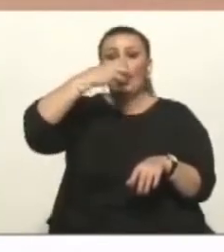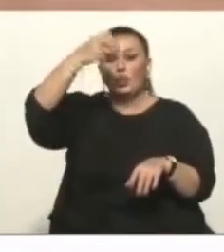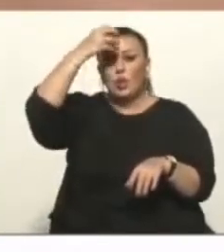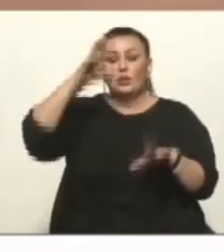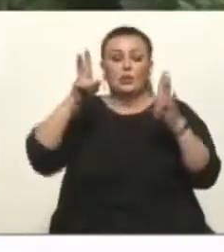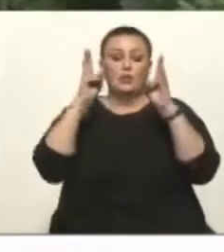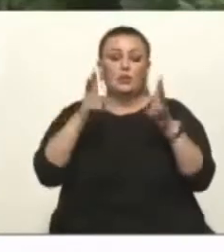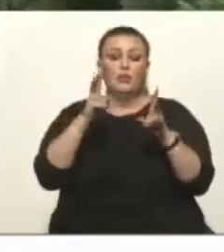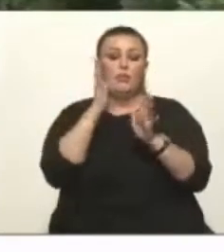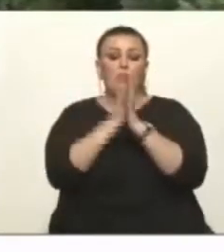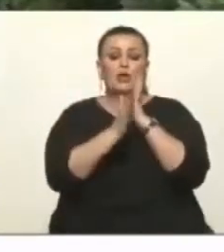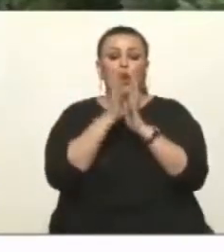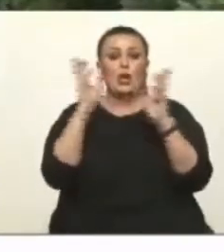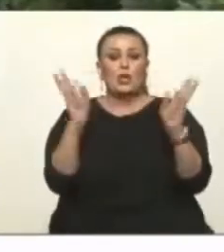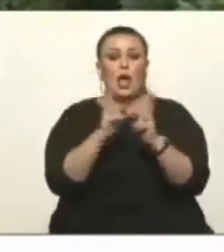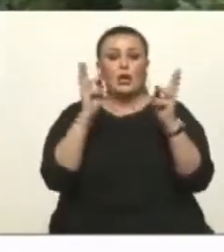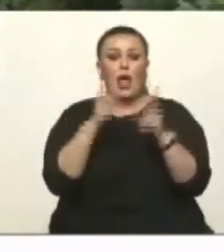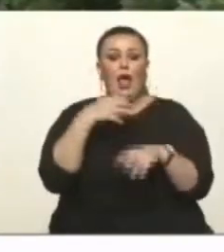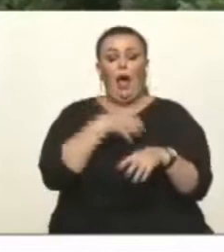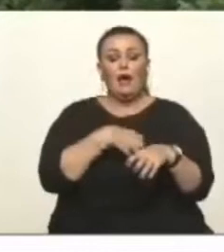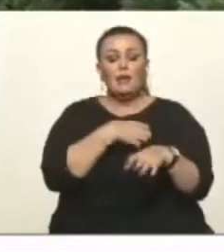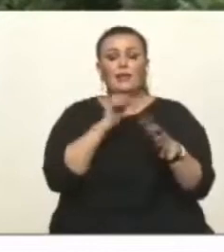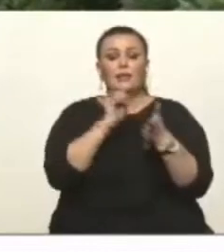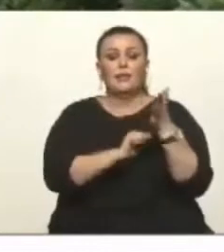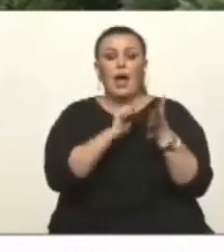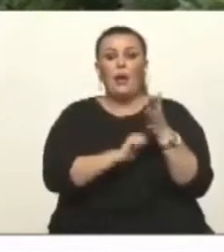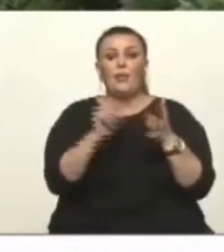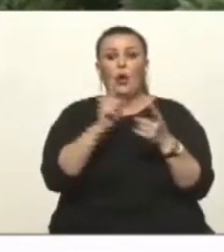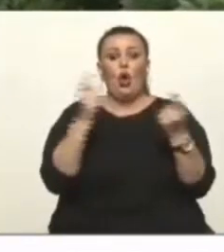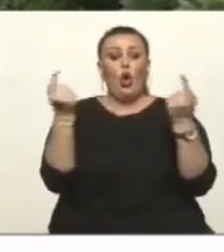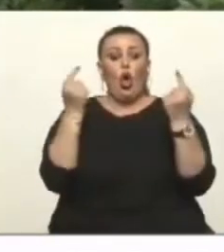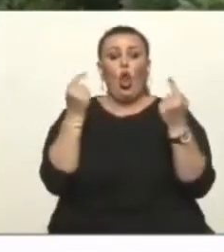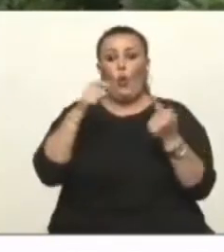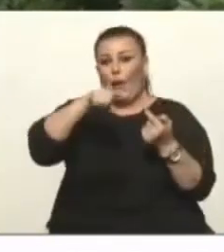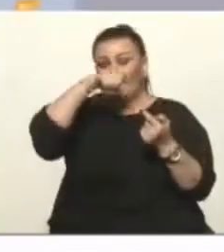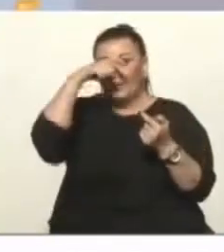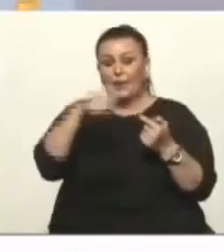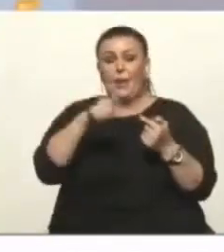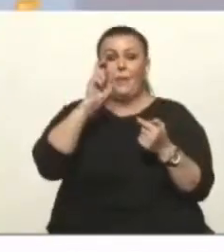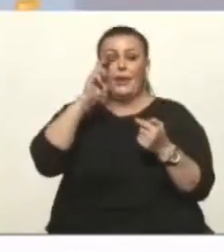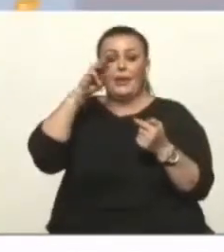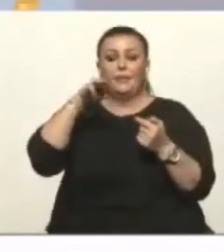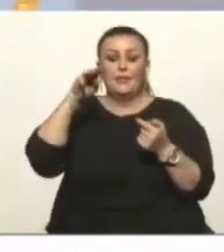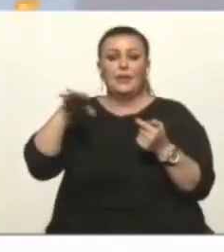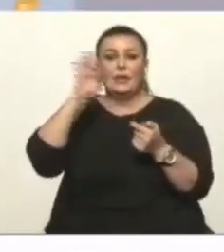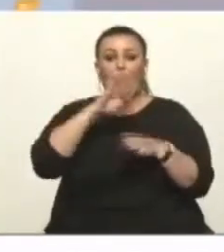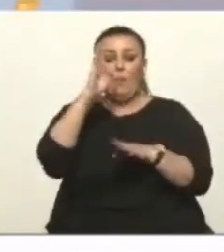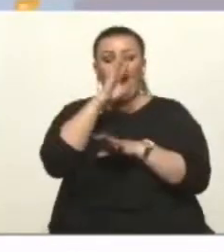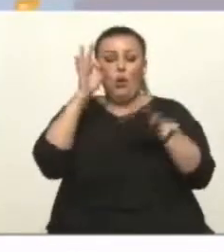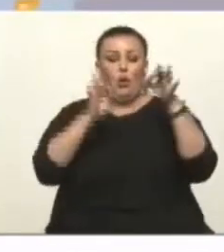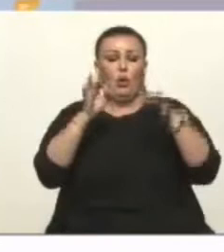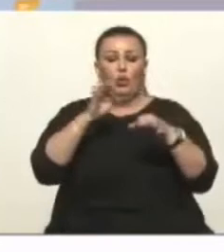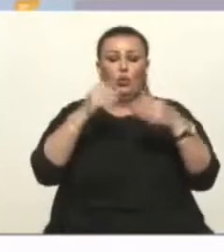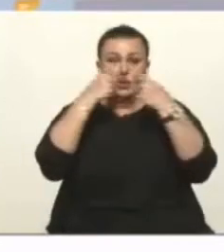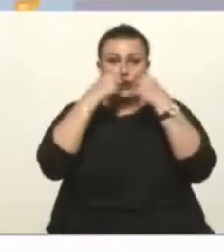verən meşə yanğınlarının əsas səbəbi kimi qlobal istiləri göstərir BMT-nin metroloji təşkilatı